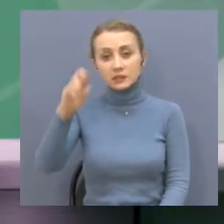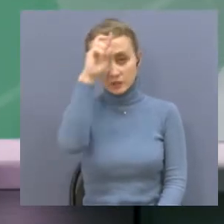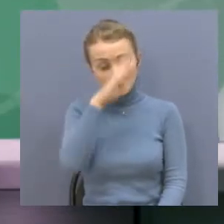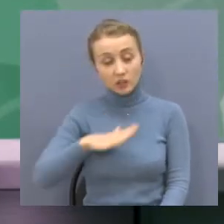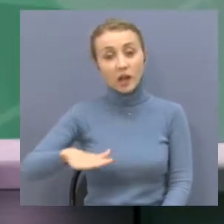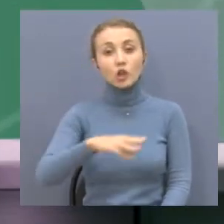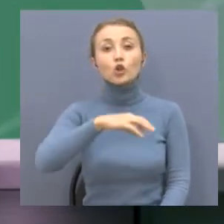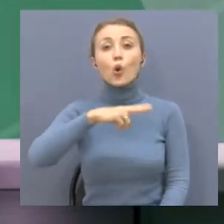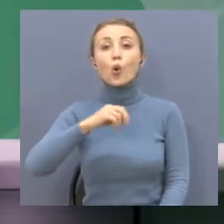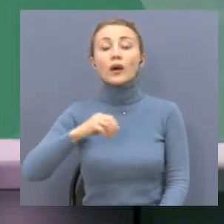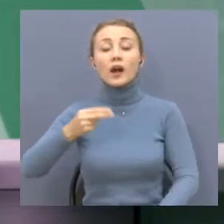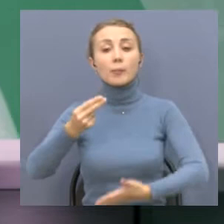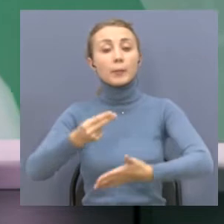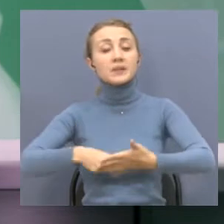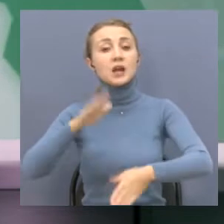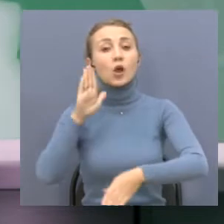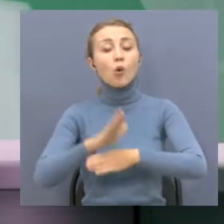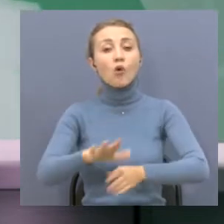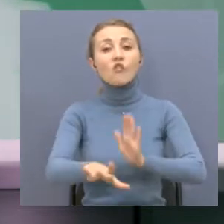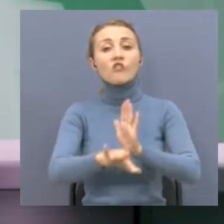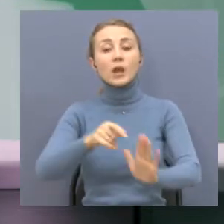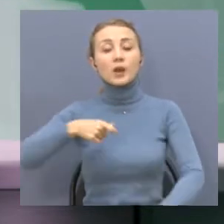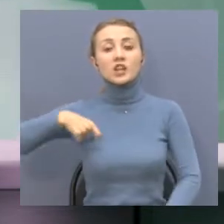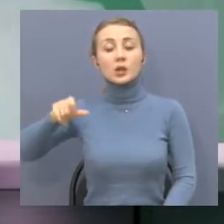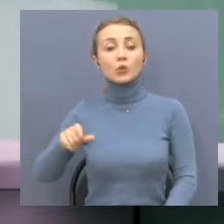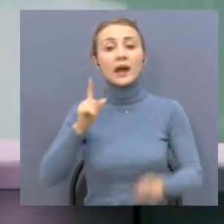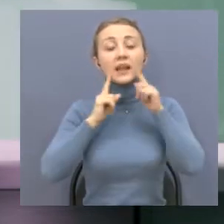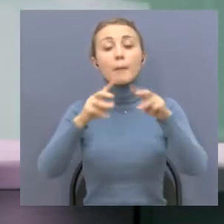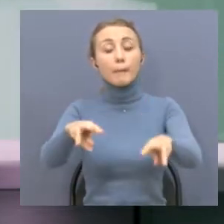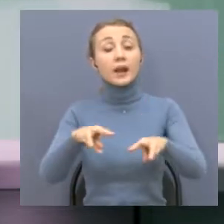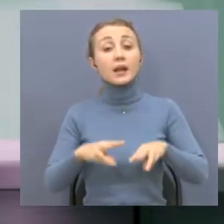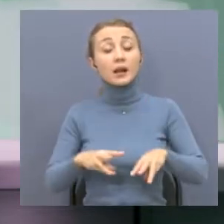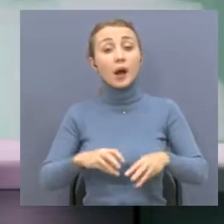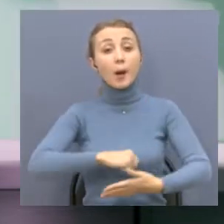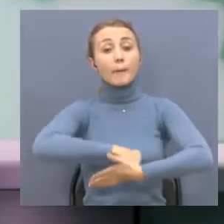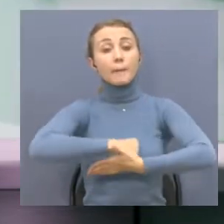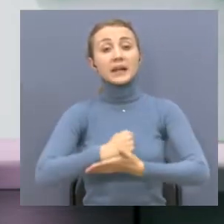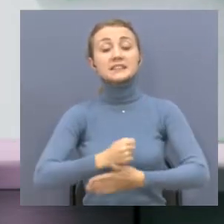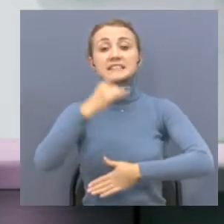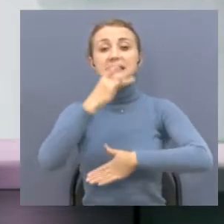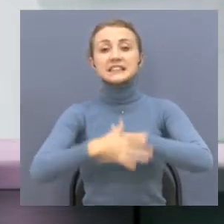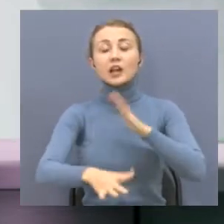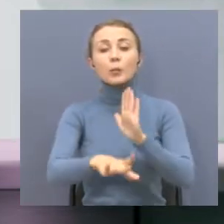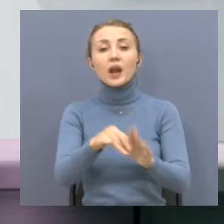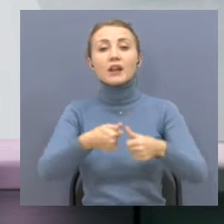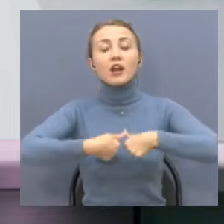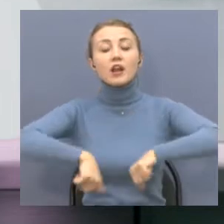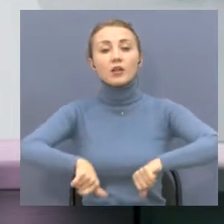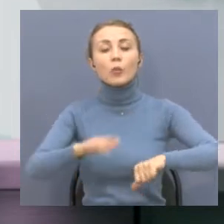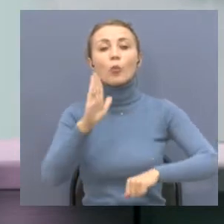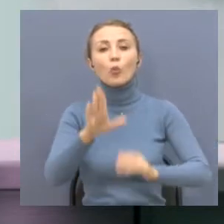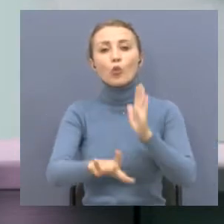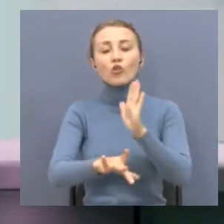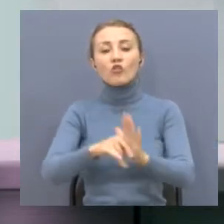мәжілісі депутаттарын сайлау туралы жарлыққа қол қойды. Сонымен қатар орталық сайлау комиссиясының қаулысымен барлық деңгейдегі мәслихат